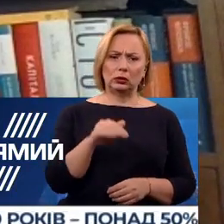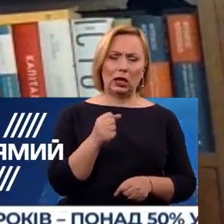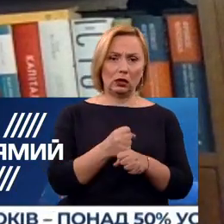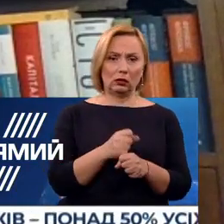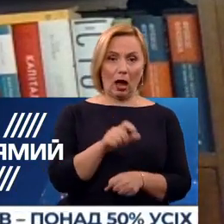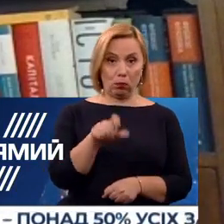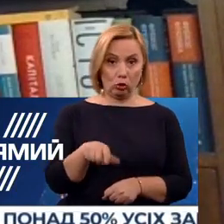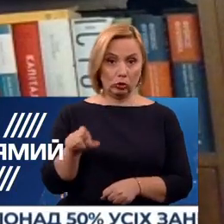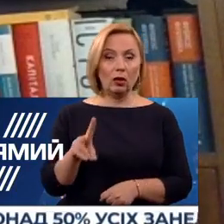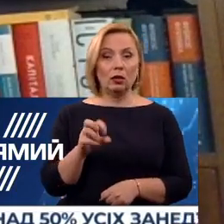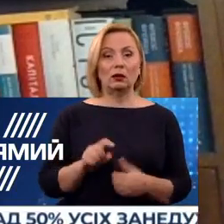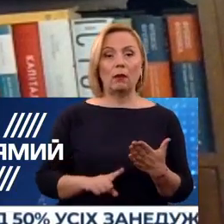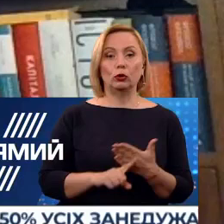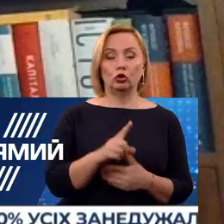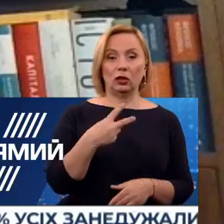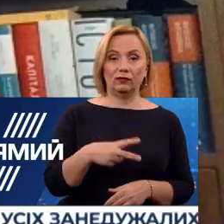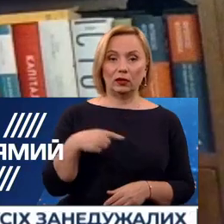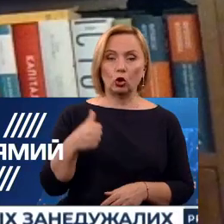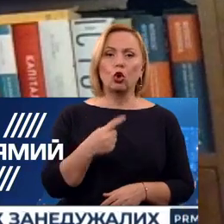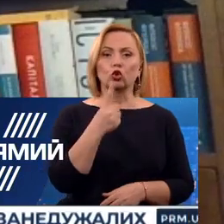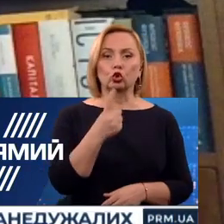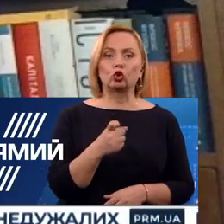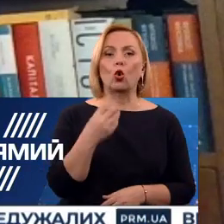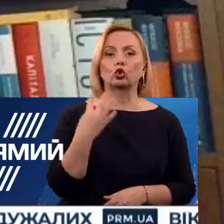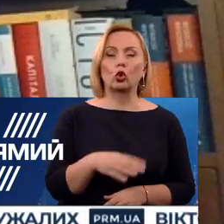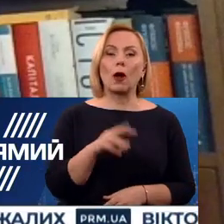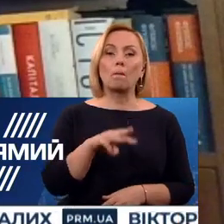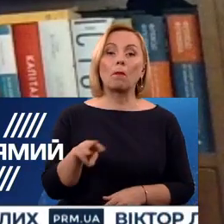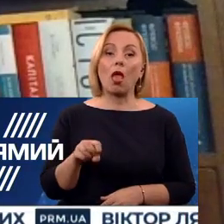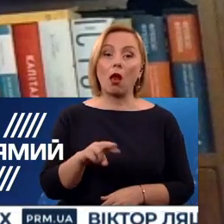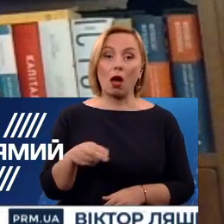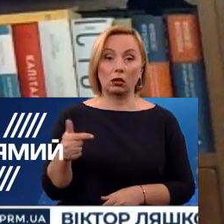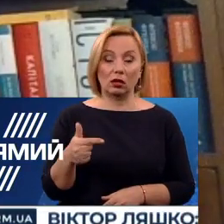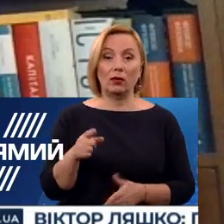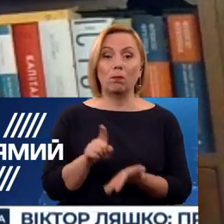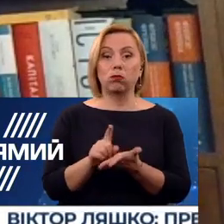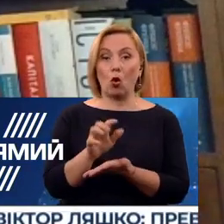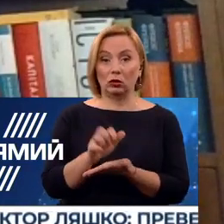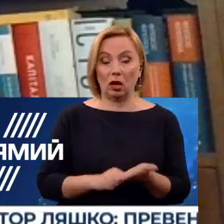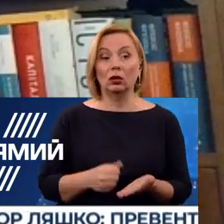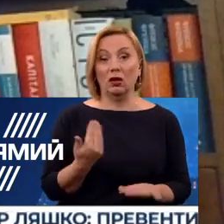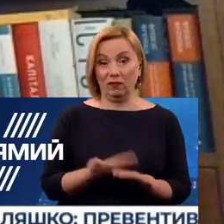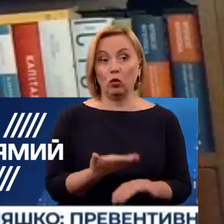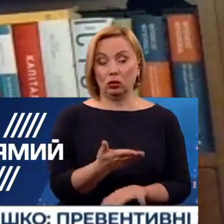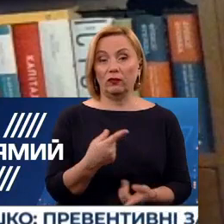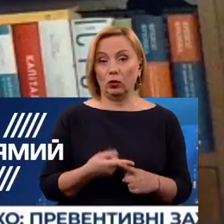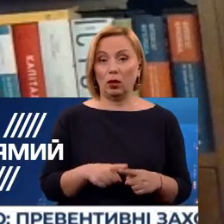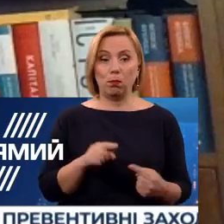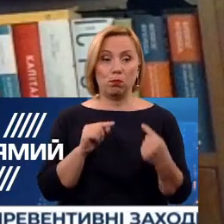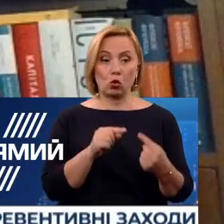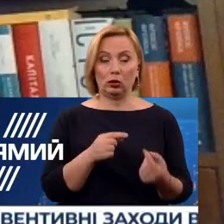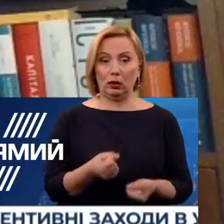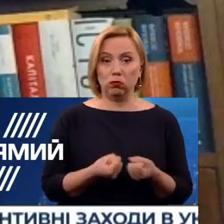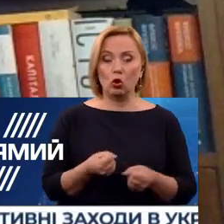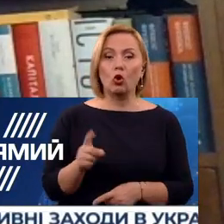2020 року, і це 140 мільярдів гривень сплачених податків. От що вони добивали і проти кого боролись. Спеціально для того,